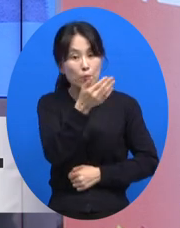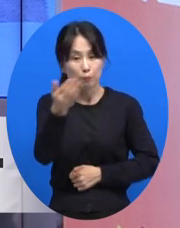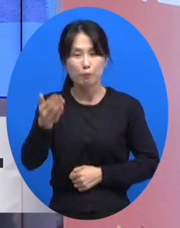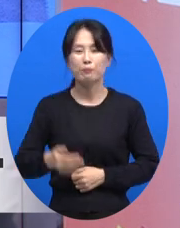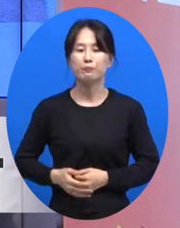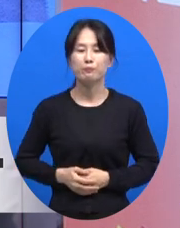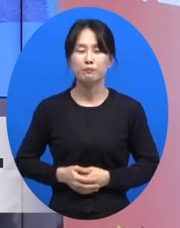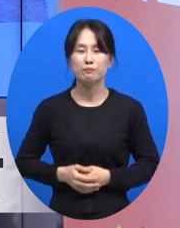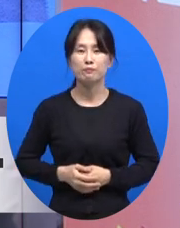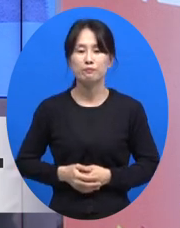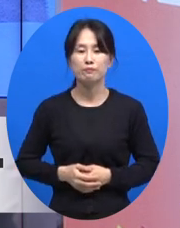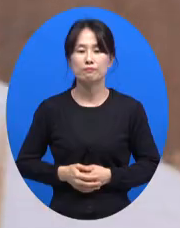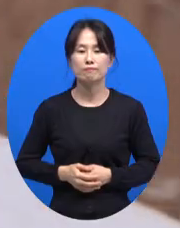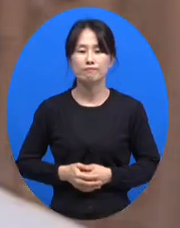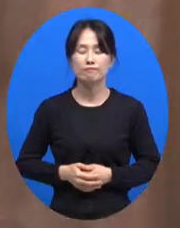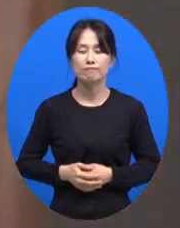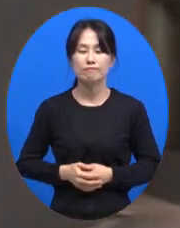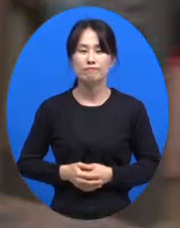기자가 전해드립니다.